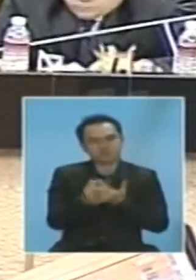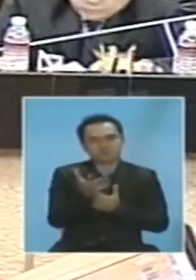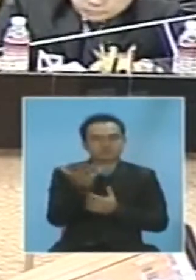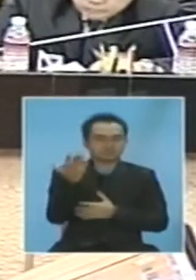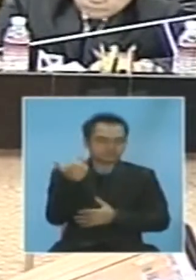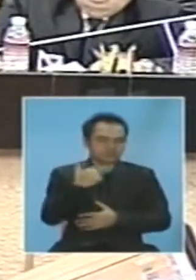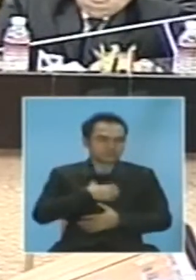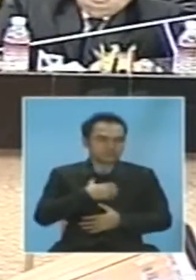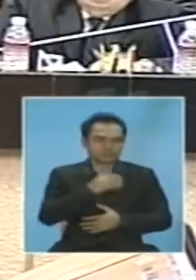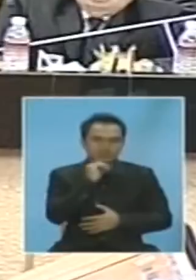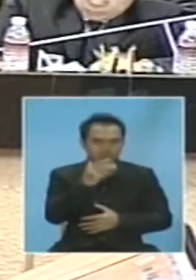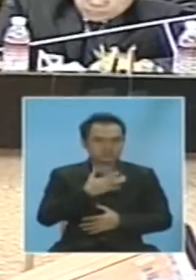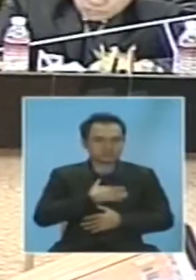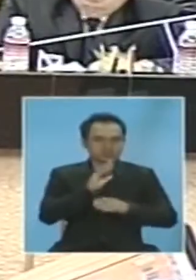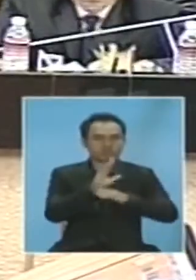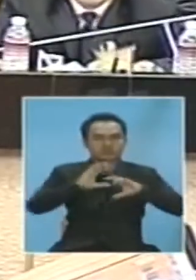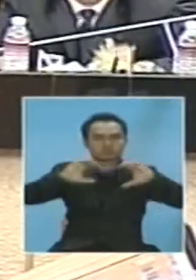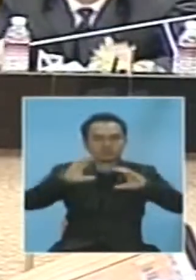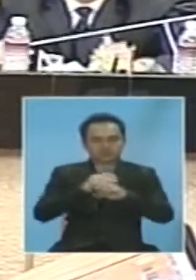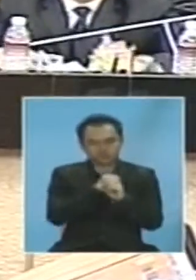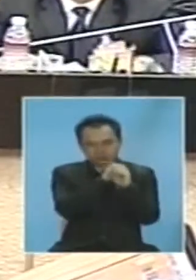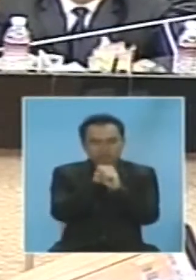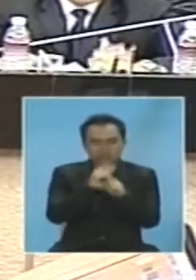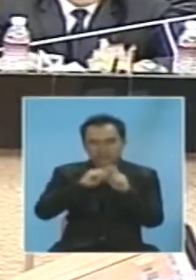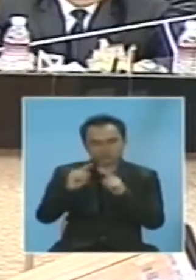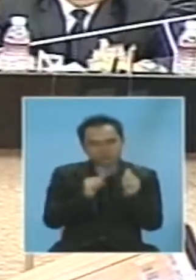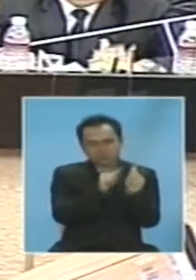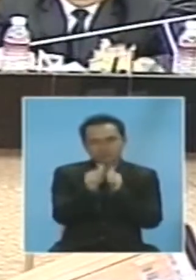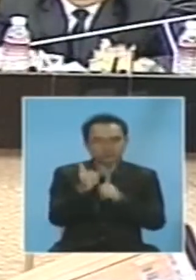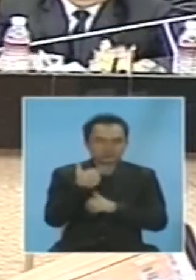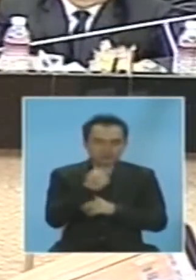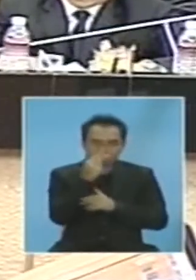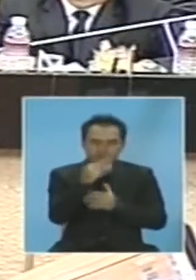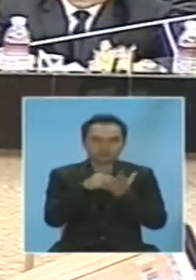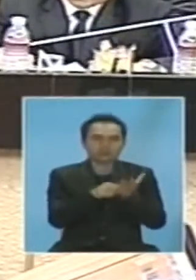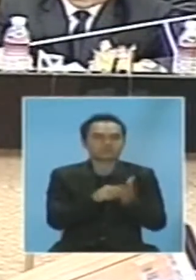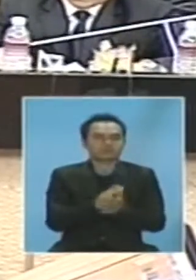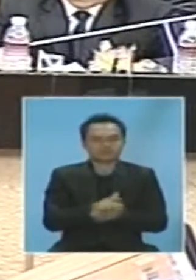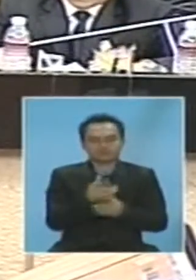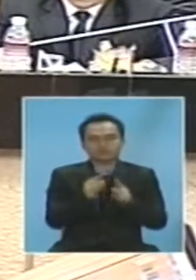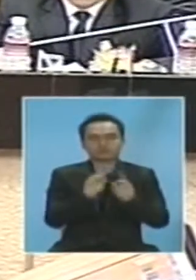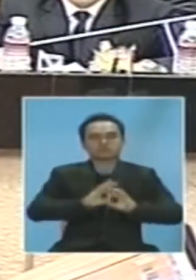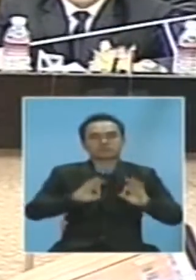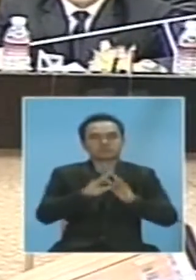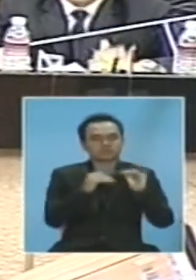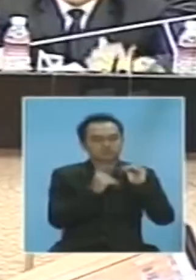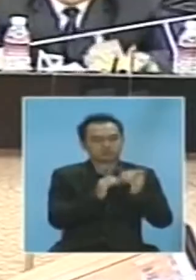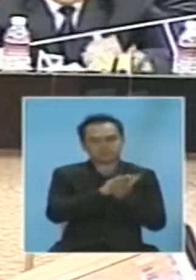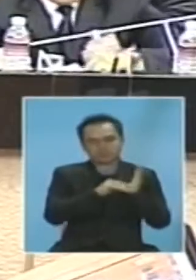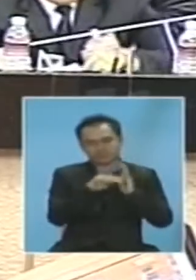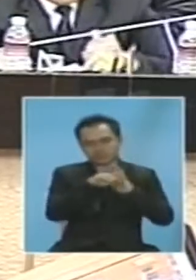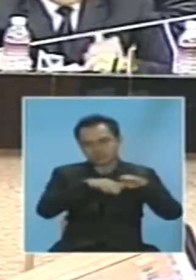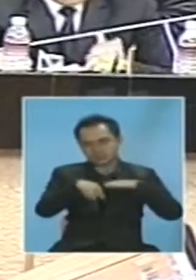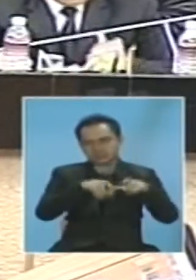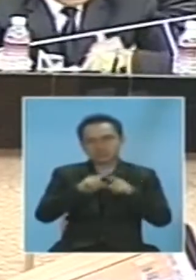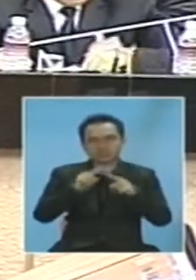าลดิฉันมีความจริงใจต่อการปราบปรามทุจริตค่ะโดยจะเห็นได้ว่าเราได้มีการกำหนดมาตรการเงื่อนไข